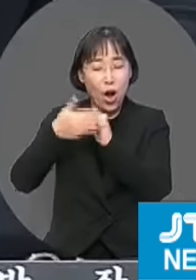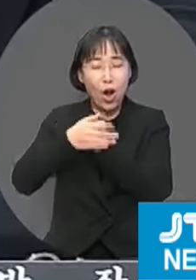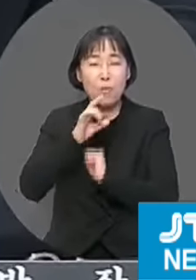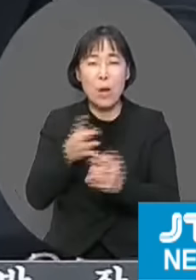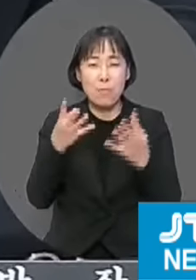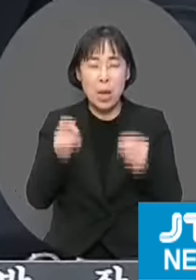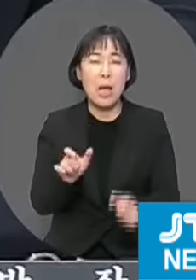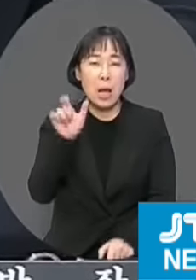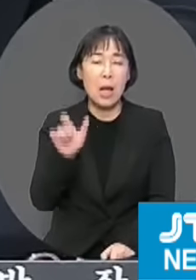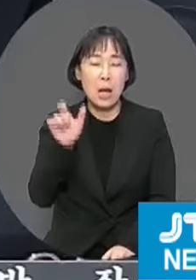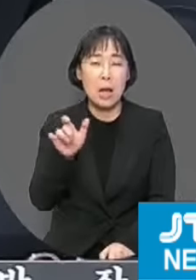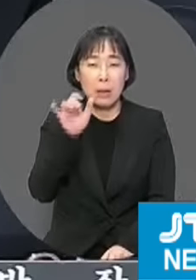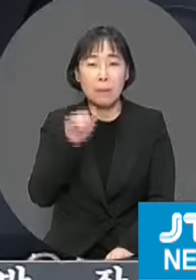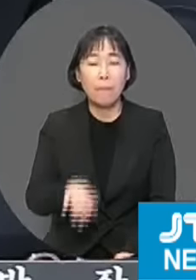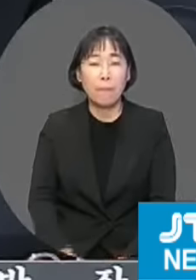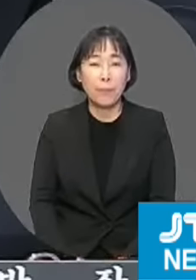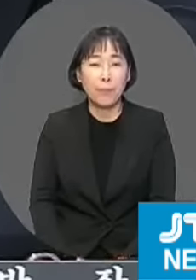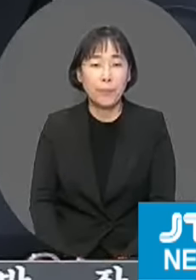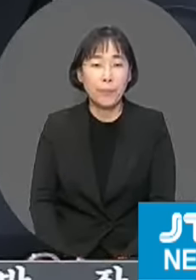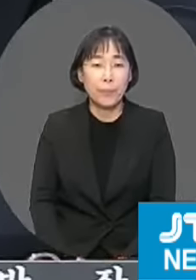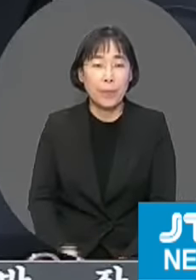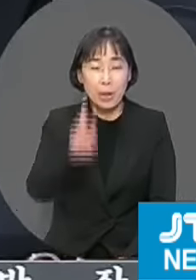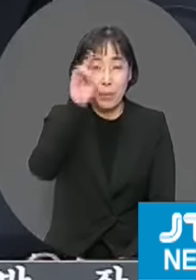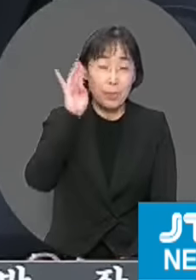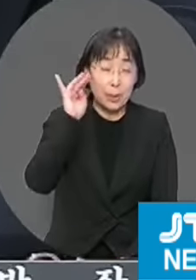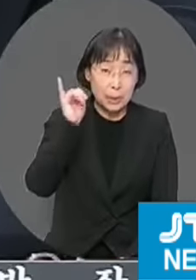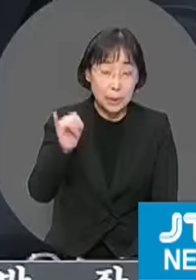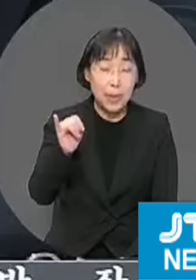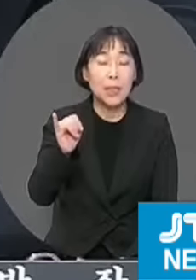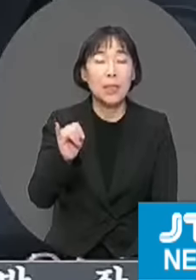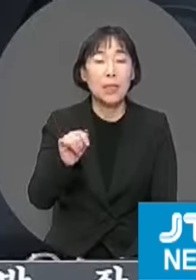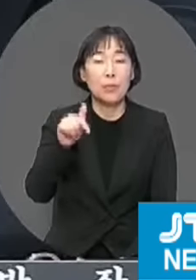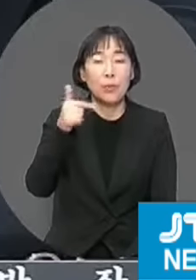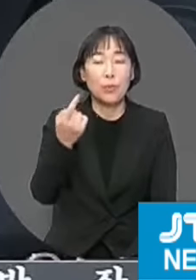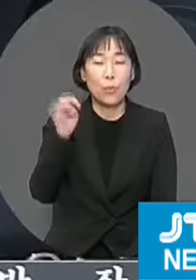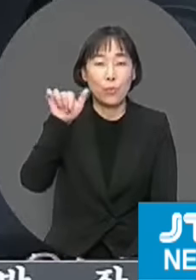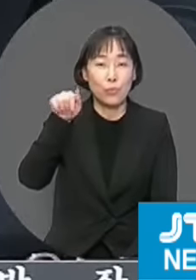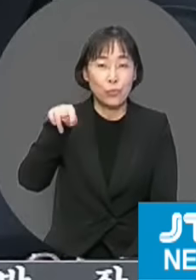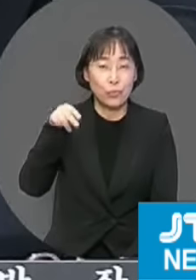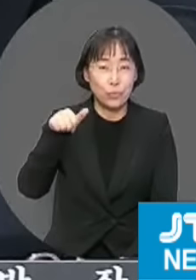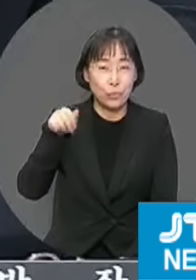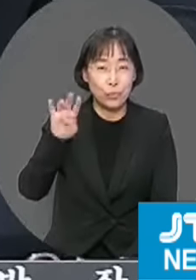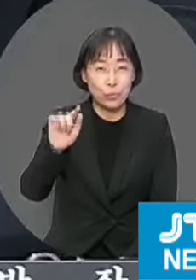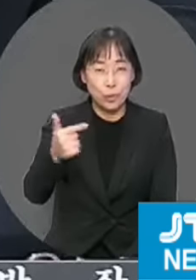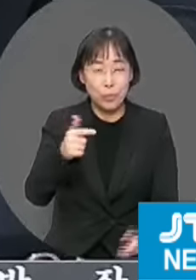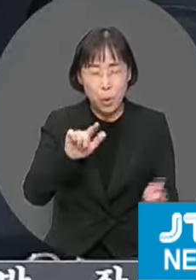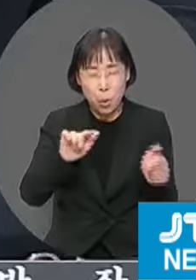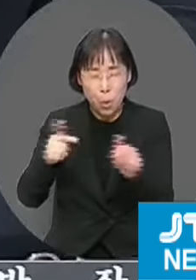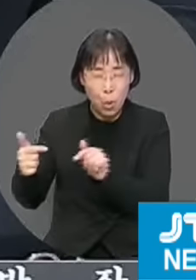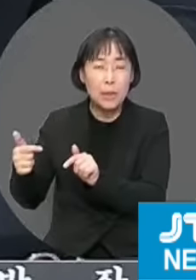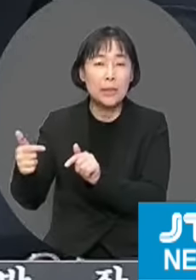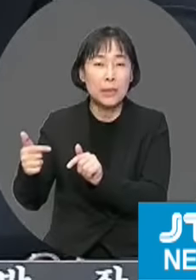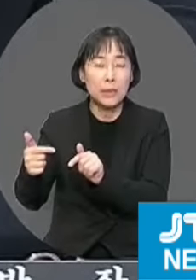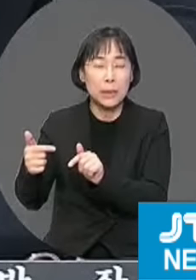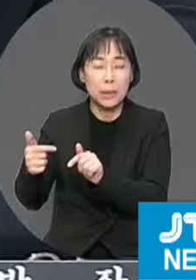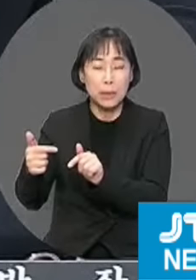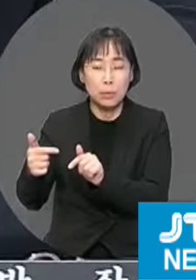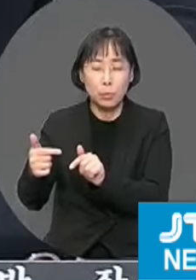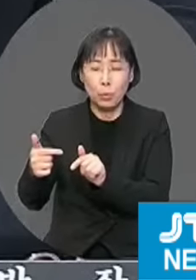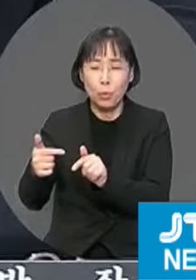윤석열, 뭐 이준석, 노무현, 뭐 정치인들의 그런 아주 근접 취재한 영상이라든지 이런 것들을 공개하지 않는